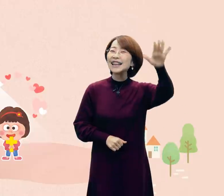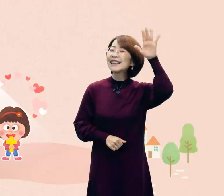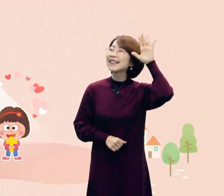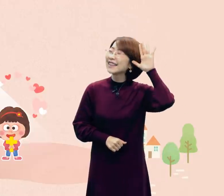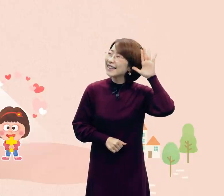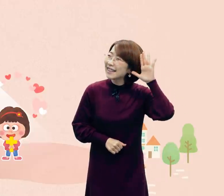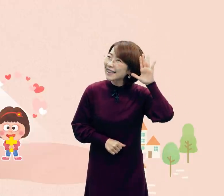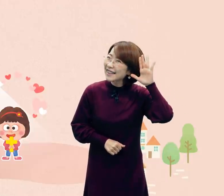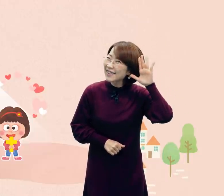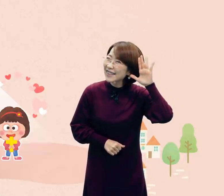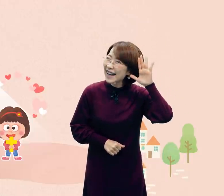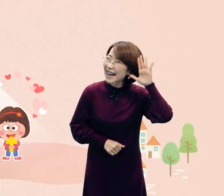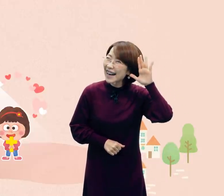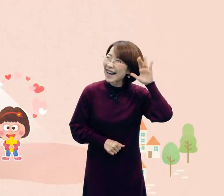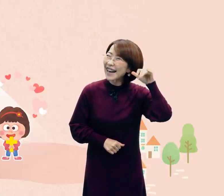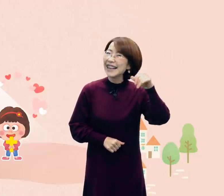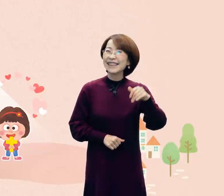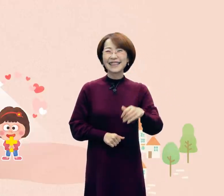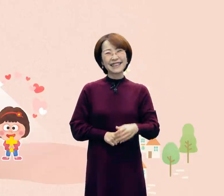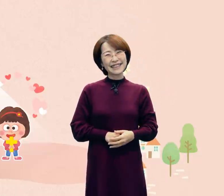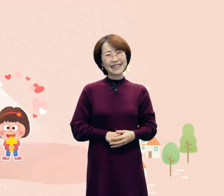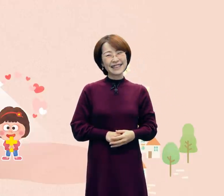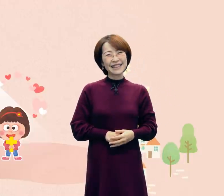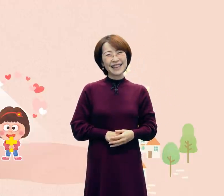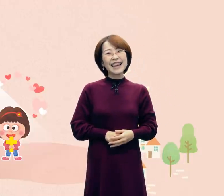나의 누구야?